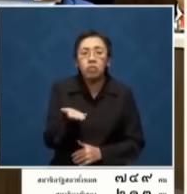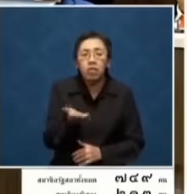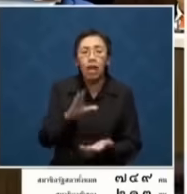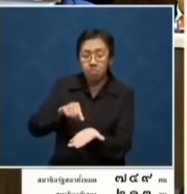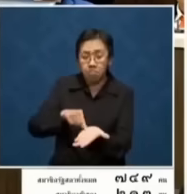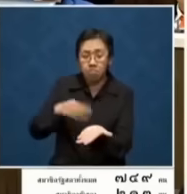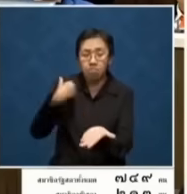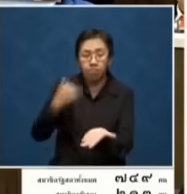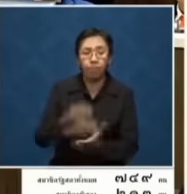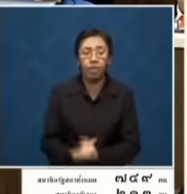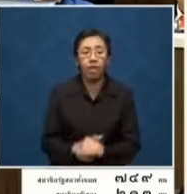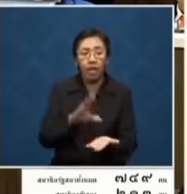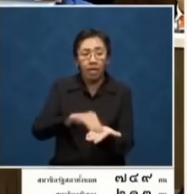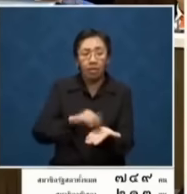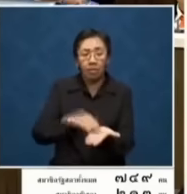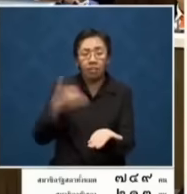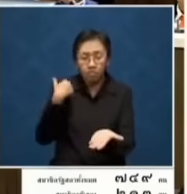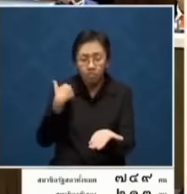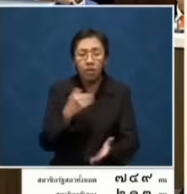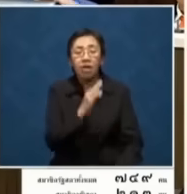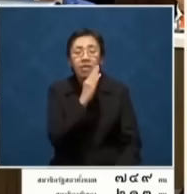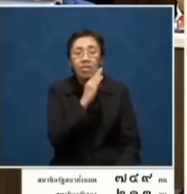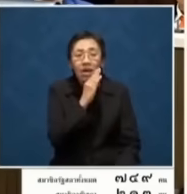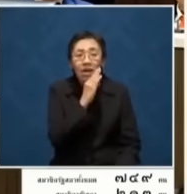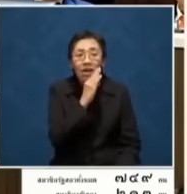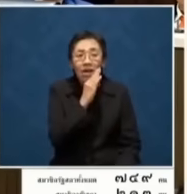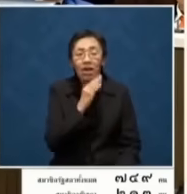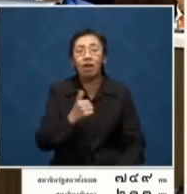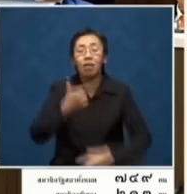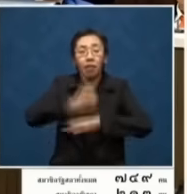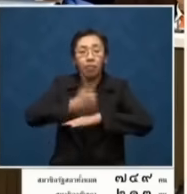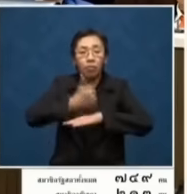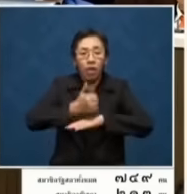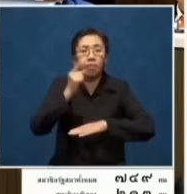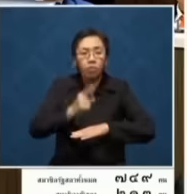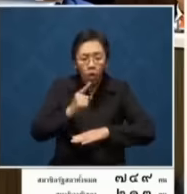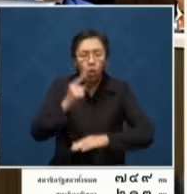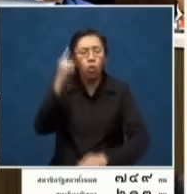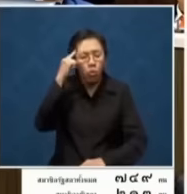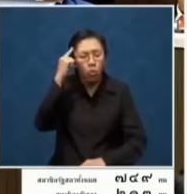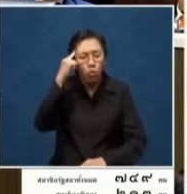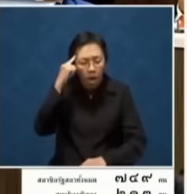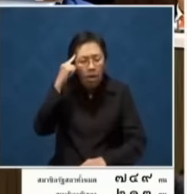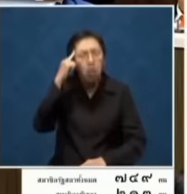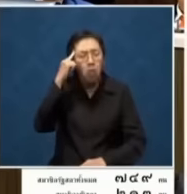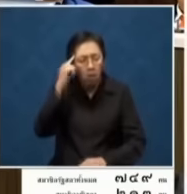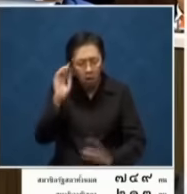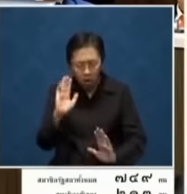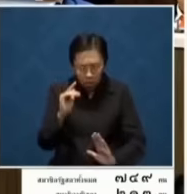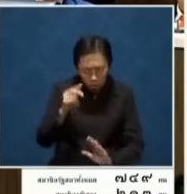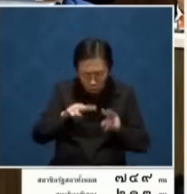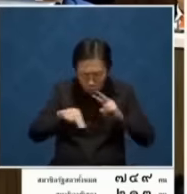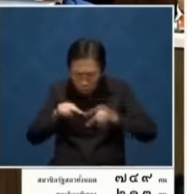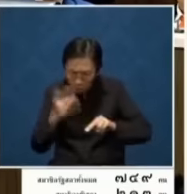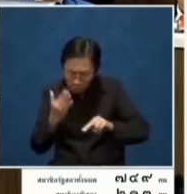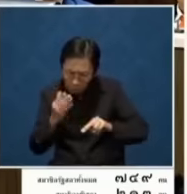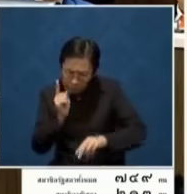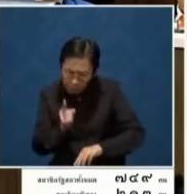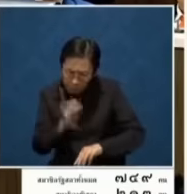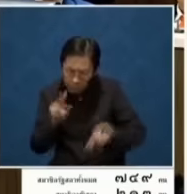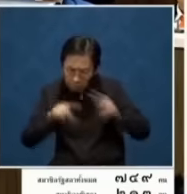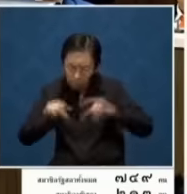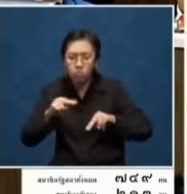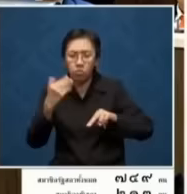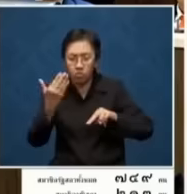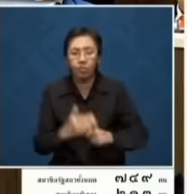ไว้หมดเพราะฉะนั้นเนี่ยก่อนที่คนที่จะเป็นผู้นำได้ต้องมีวุฒิภาวะพอในการตรวจสอบว่ามันจริงไม่จริงอย่างไรแต่ยังไงก็ดีครับ